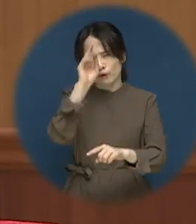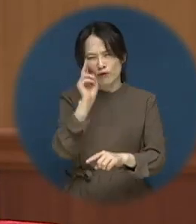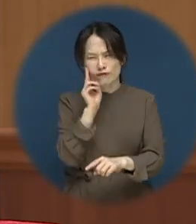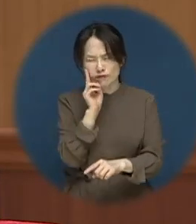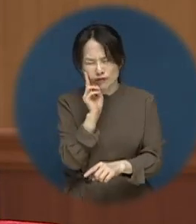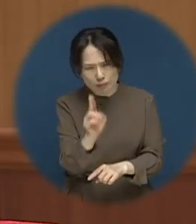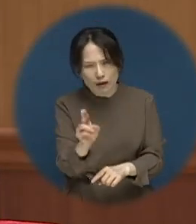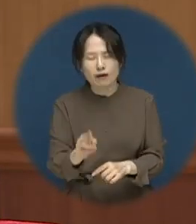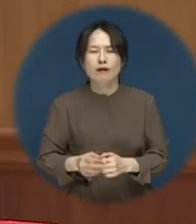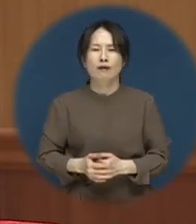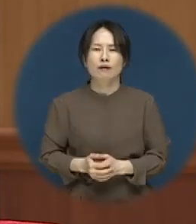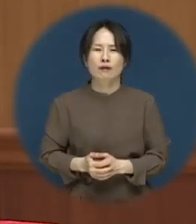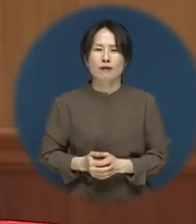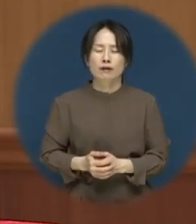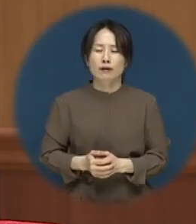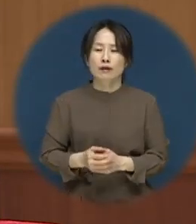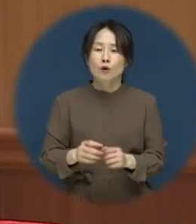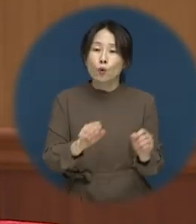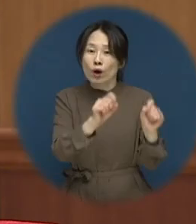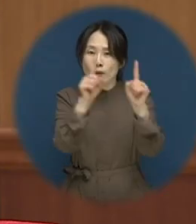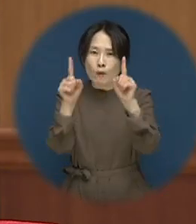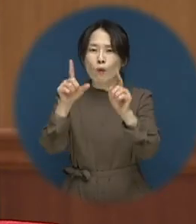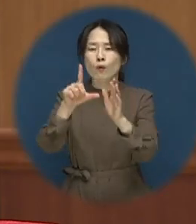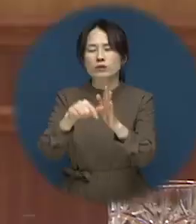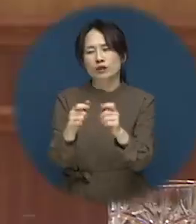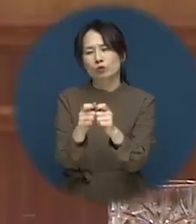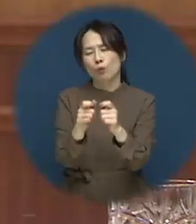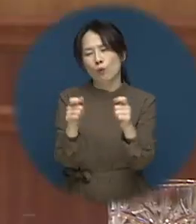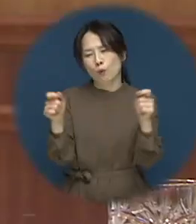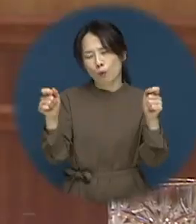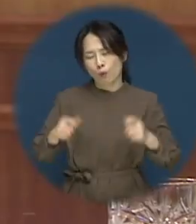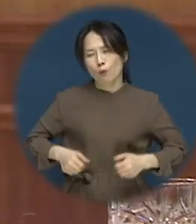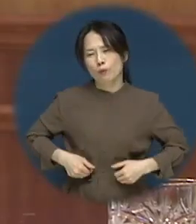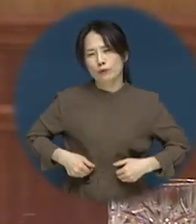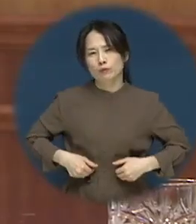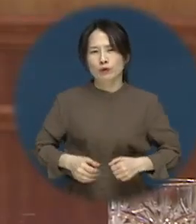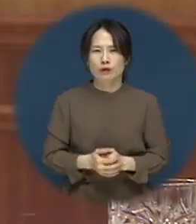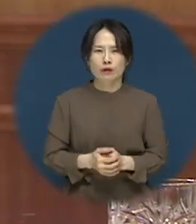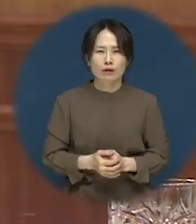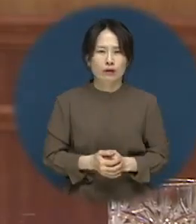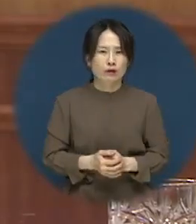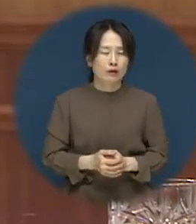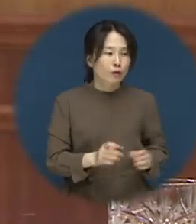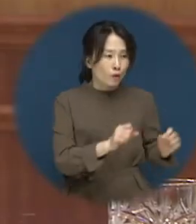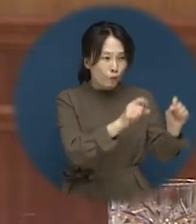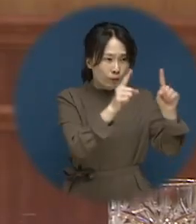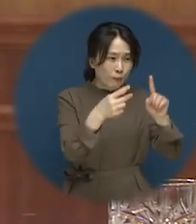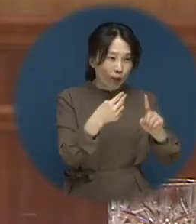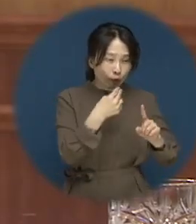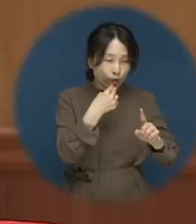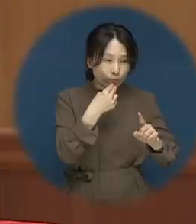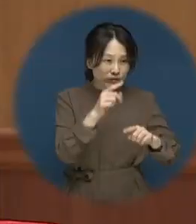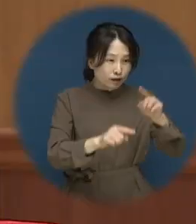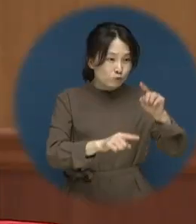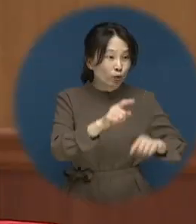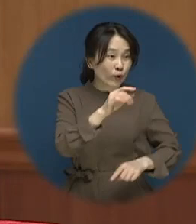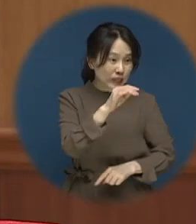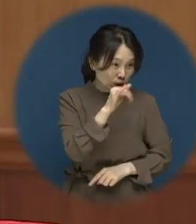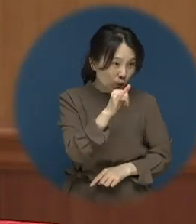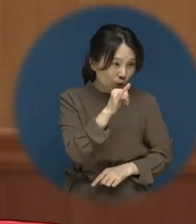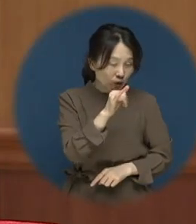그래서 그만큼 긴 시간이 필요로 해요, 또 치료하는데. 치료하는데. 네. 그리고 끝끝내 치료가 안 되는 경우가 무지개 있다? 예. 그렇죠. 예.